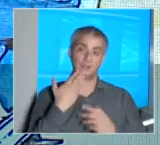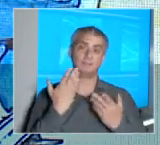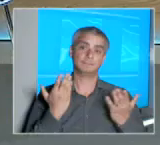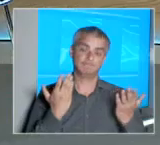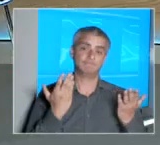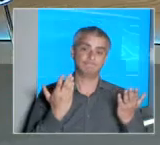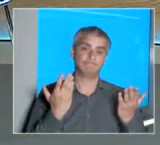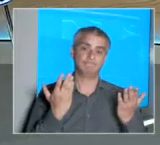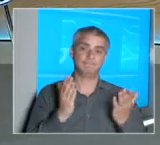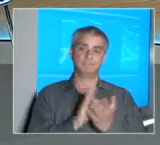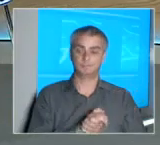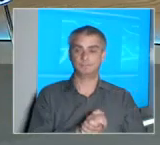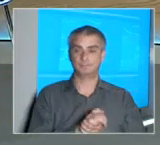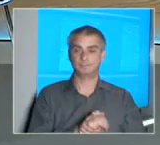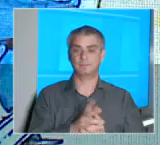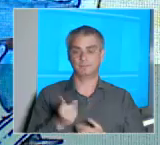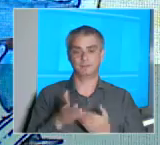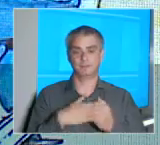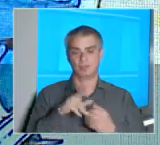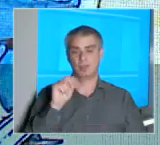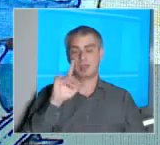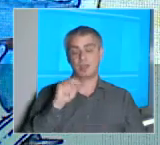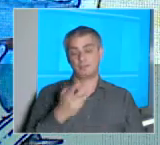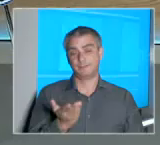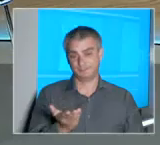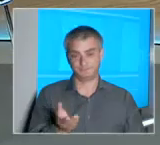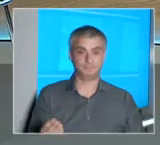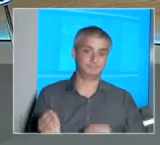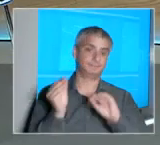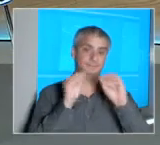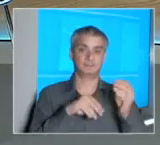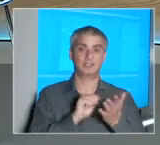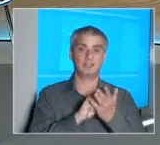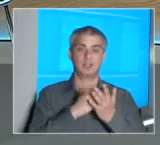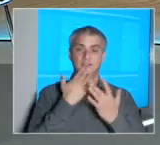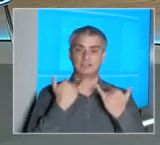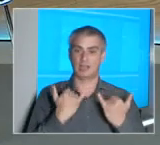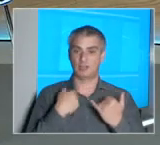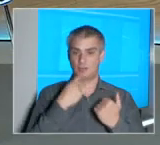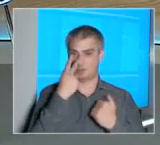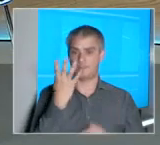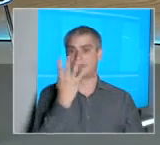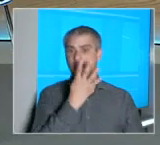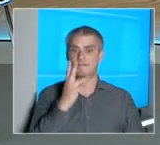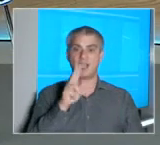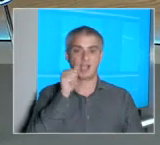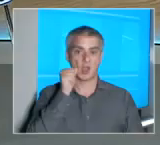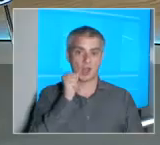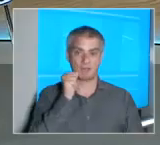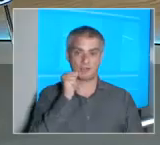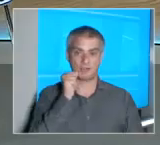אז נחמה, זה מדבר בעד עצמו. בישראל היום אנחנו רואים את רביעיית כחול לבן